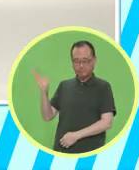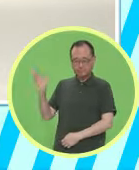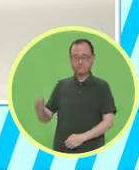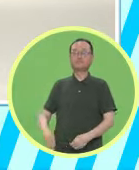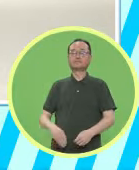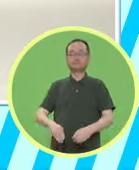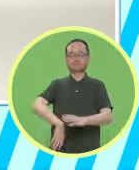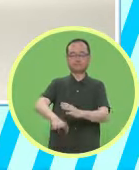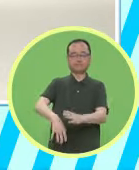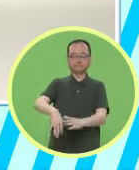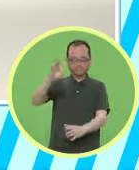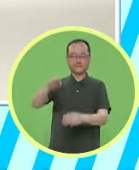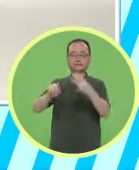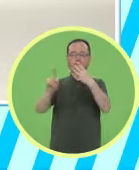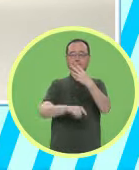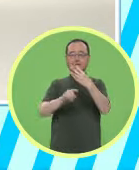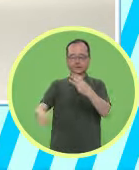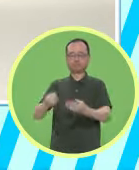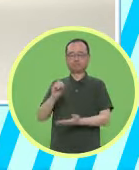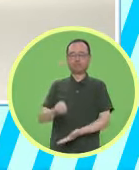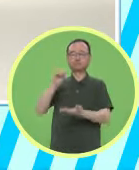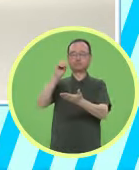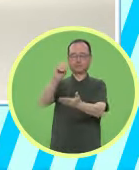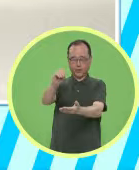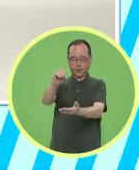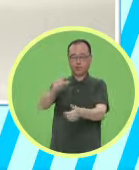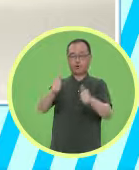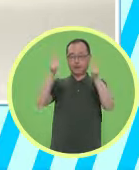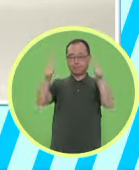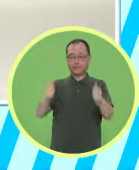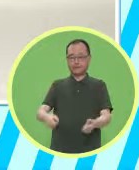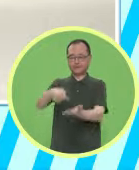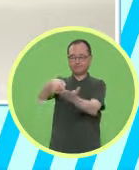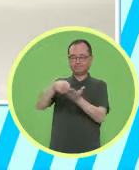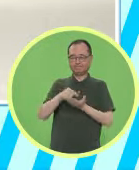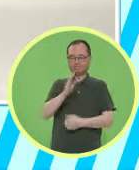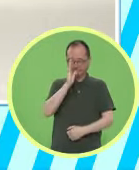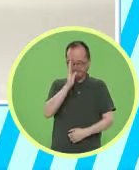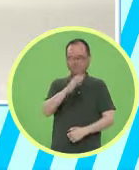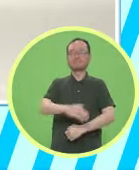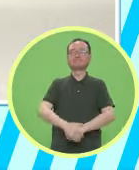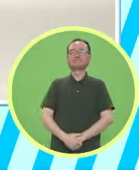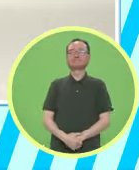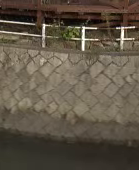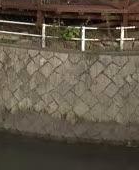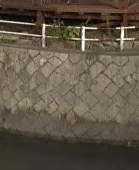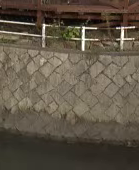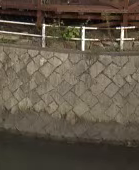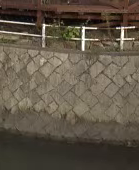3種セットを抽選で3名の方にプレゼントします。番組ホームページからご応募ください。